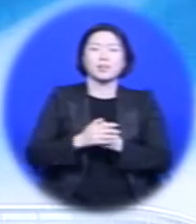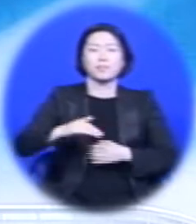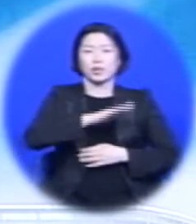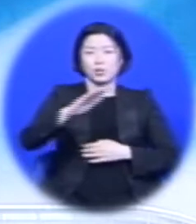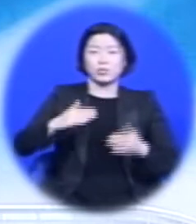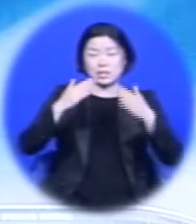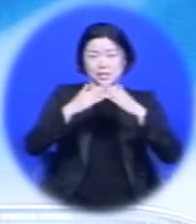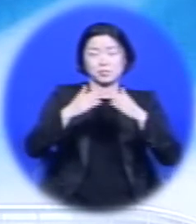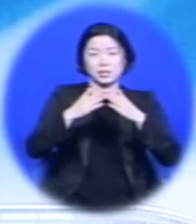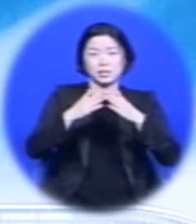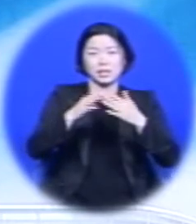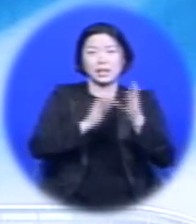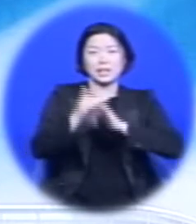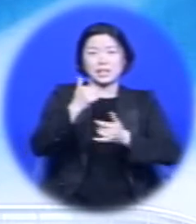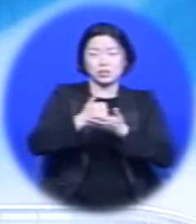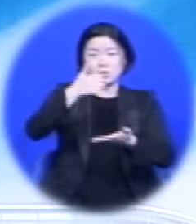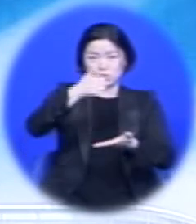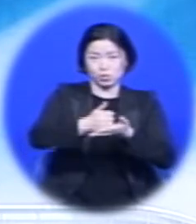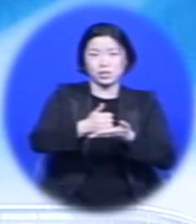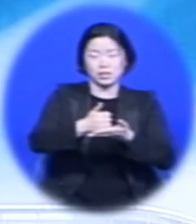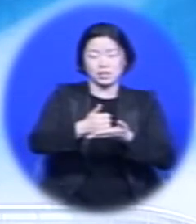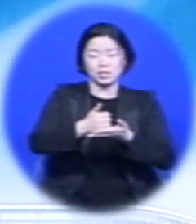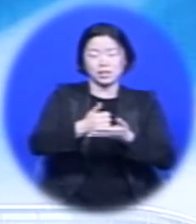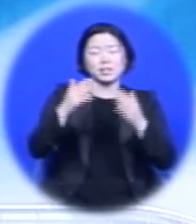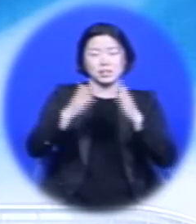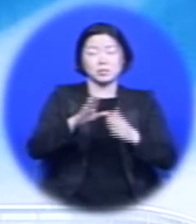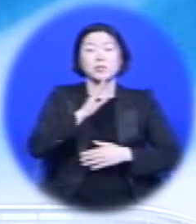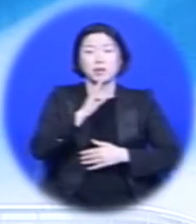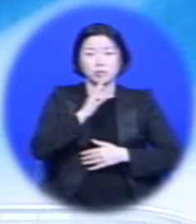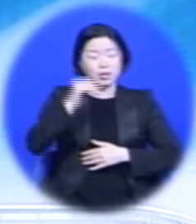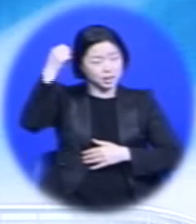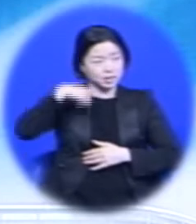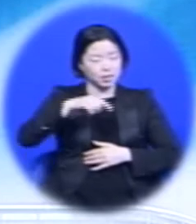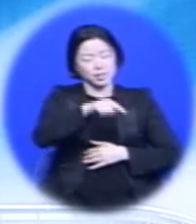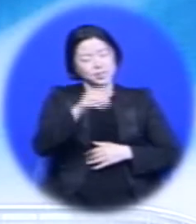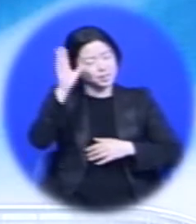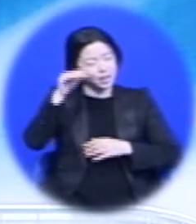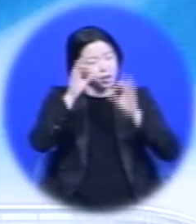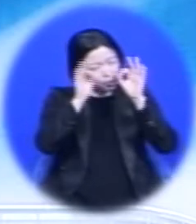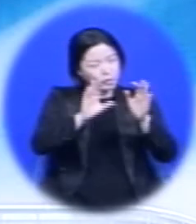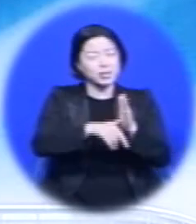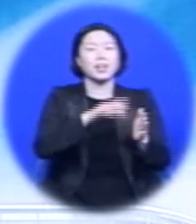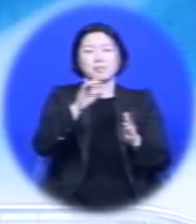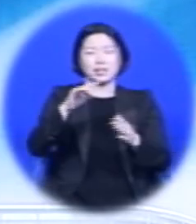집이 정말 예수님이 주인이신 집이 맞구나 그런 걸 느낍니다. 개를 볼 때마다.